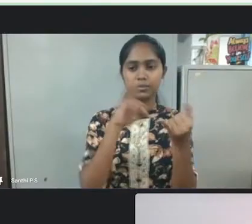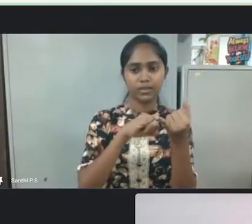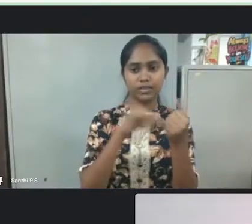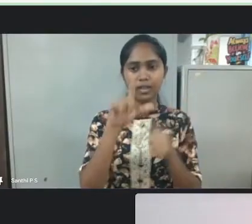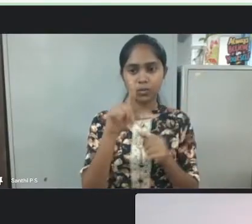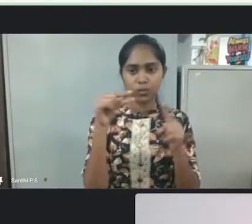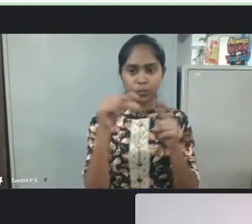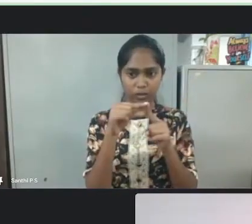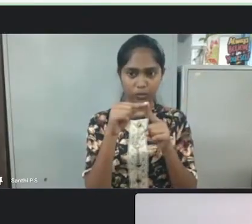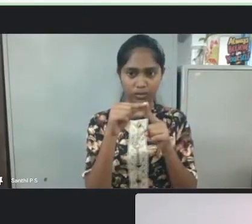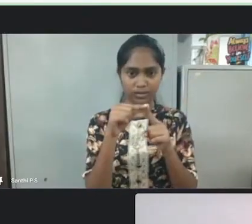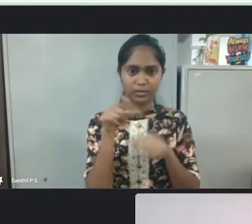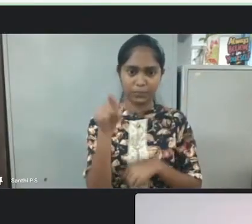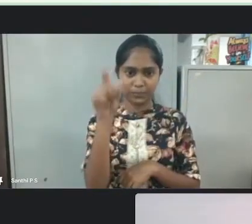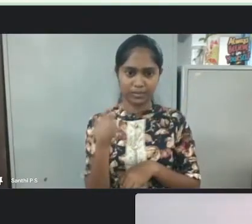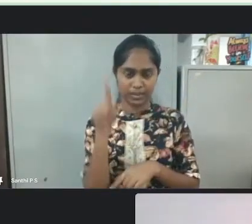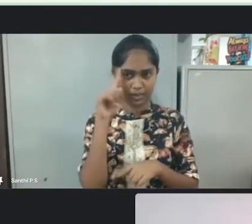സെഷന്റെ മോഡറേറ്ററാണ്.